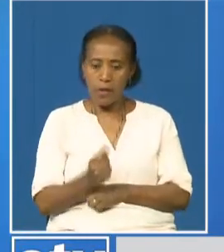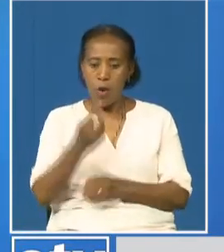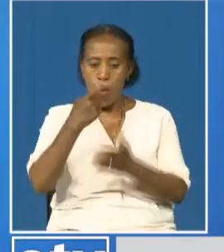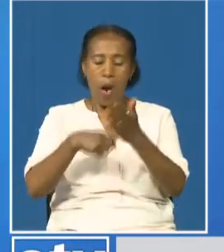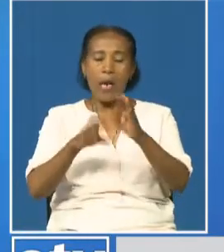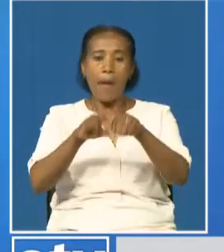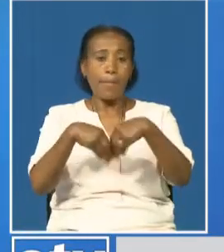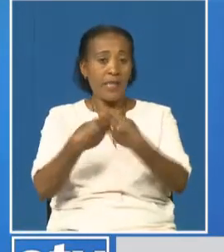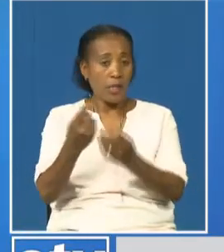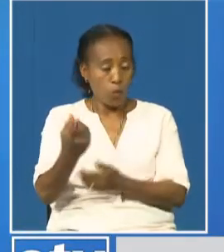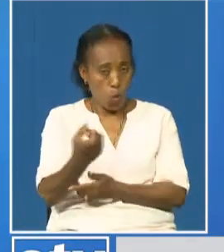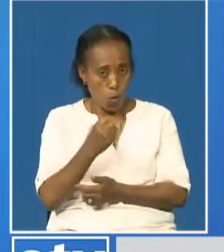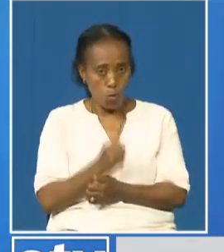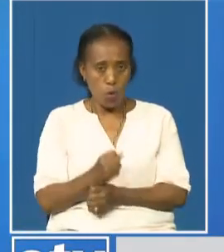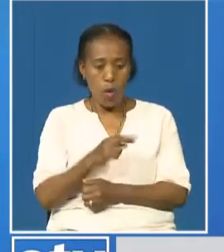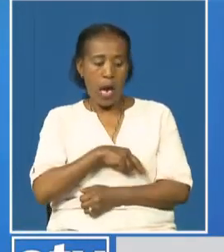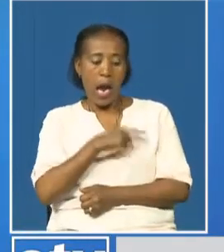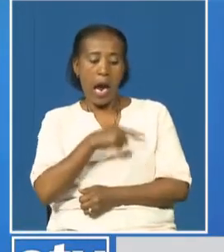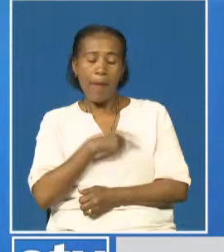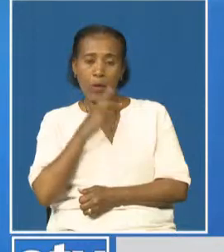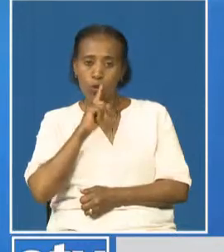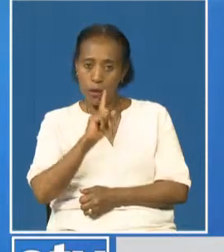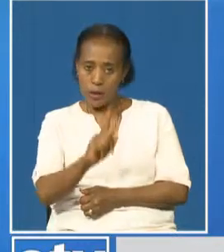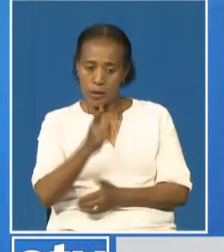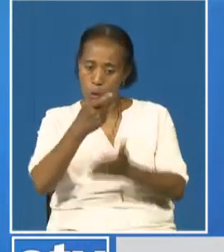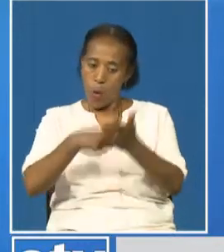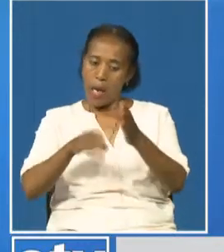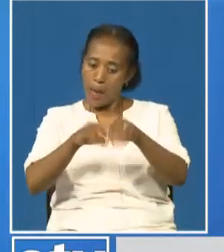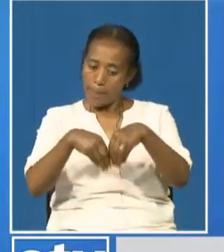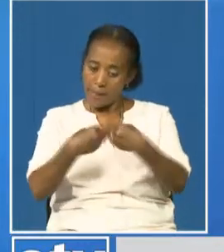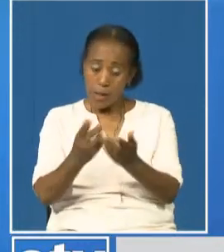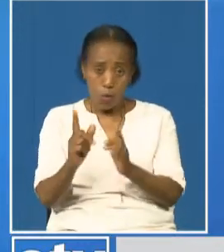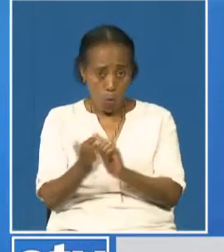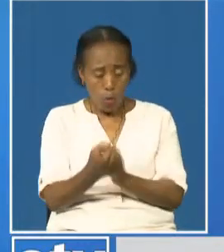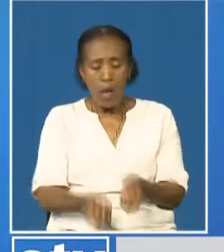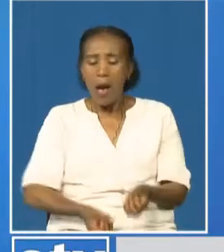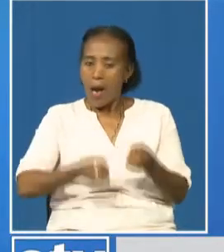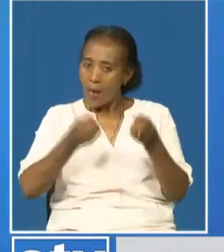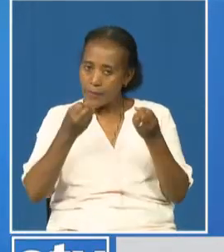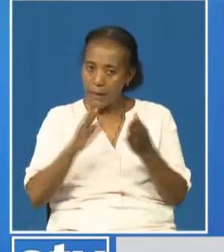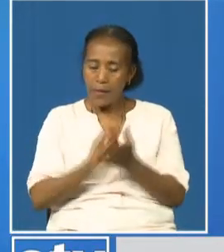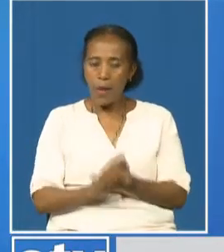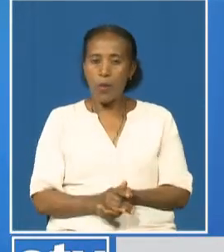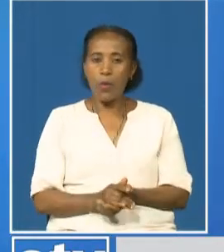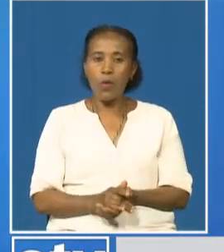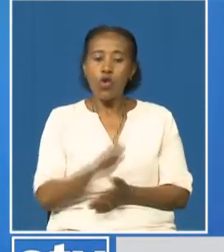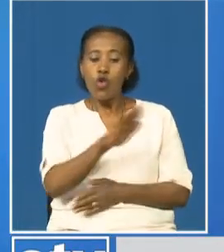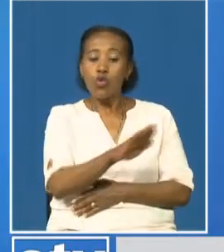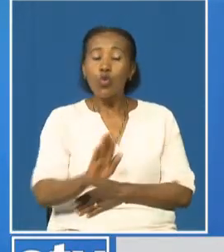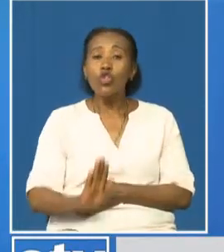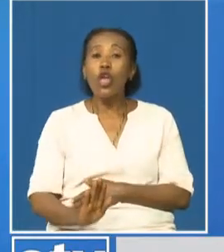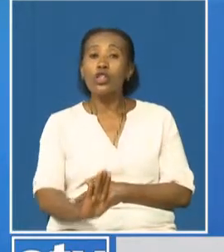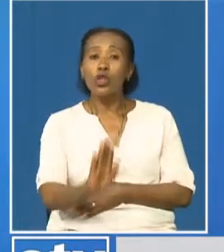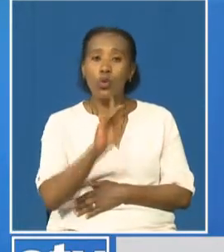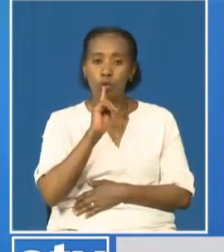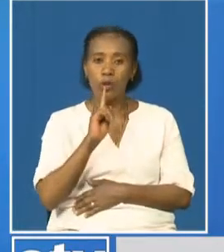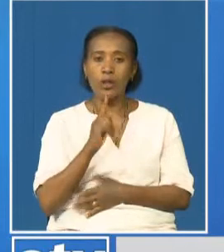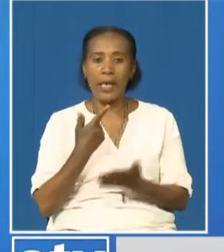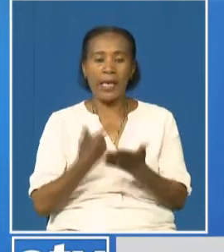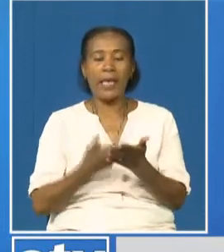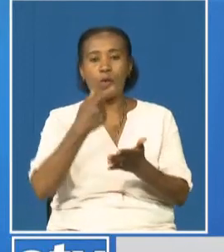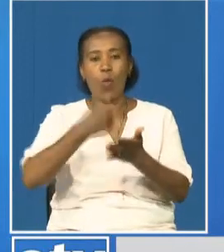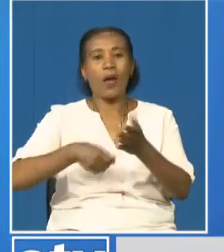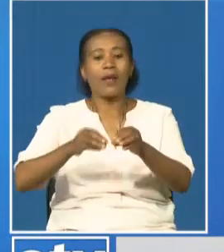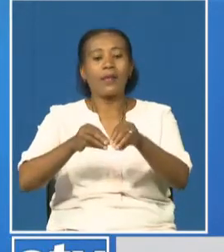ዋጋ የሚሰጥ ከሆነ ሃይማኖትኝነትን ዋጋ የሚሰጥ ከሆነ በአብዛኛው ልጆቻቸውም ይህንን ዋጋ